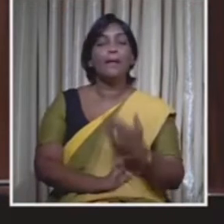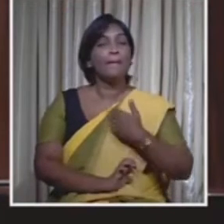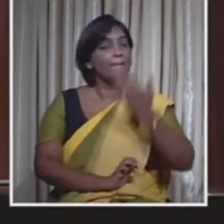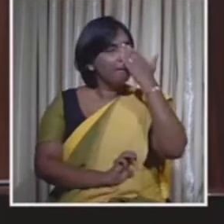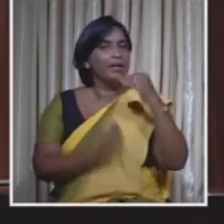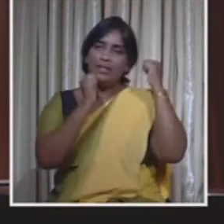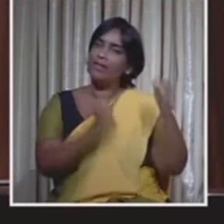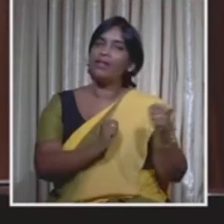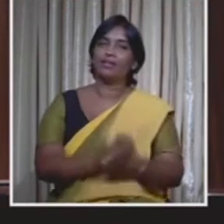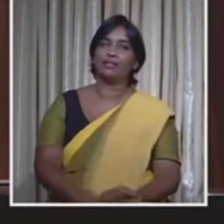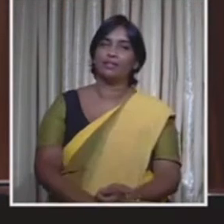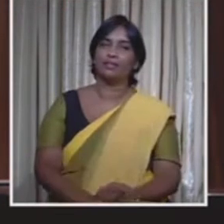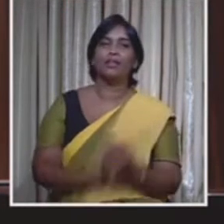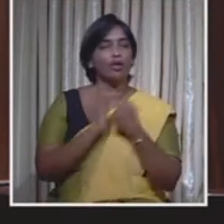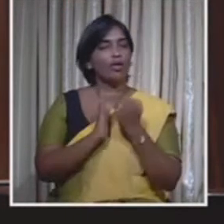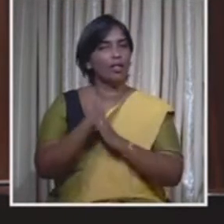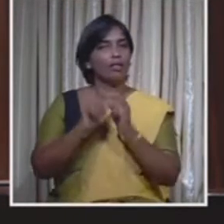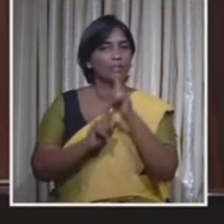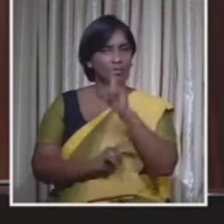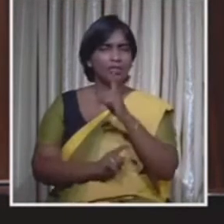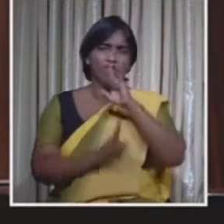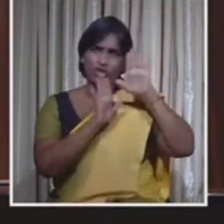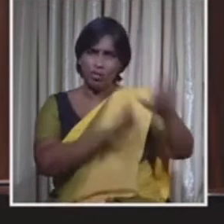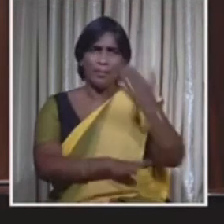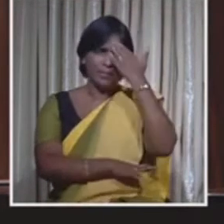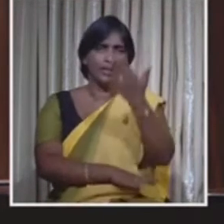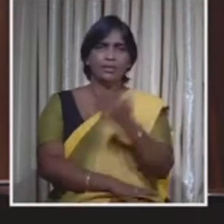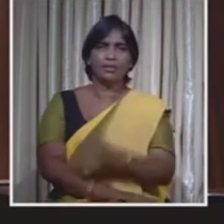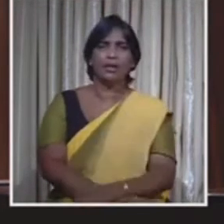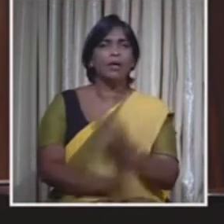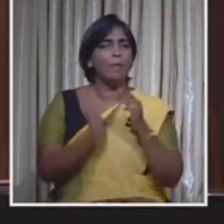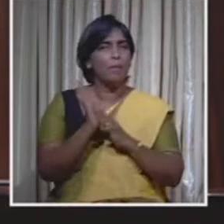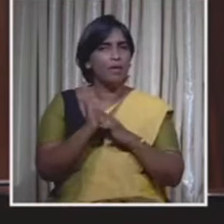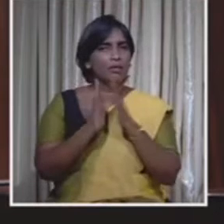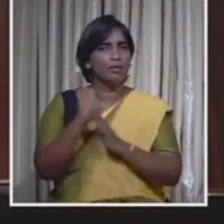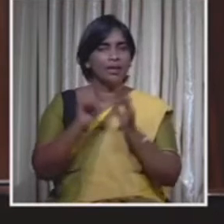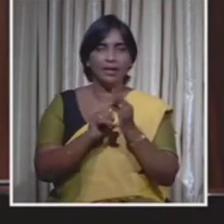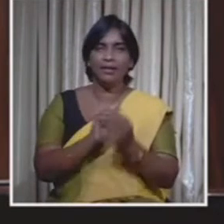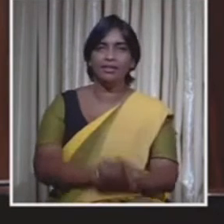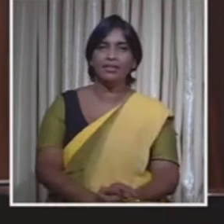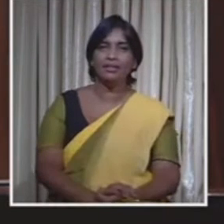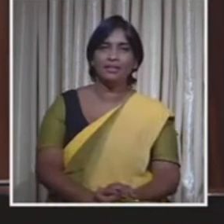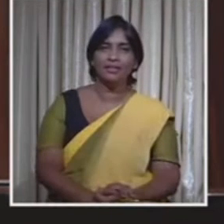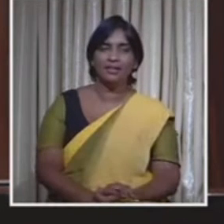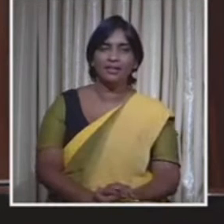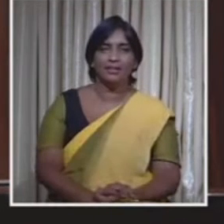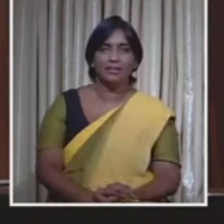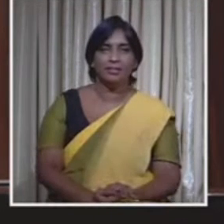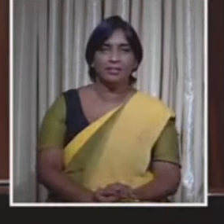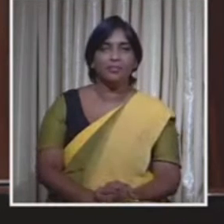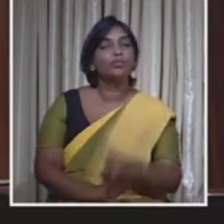වෙන්න ගරුමතුමා කතා කරා ඉස්සෙල්ලා කරන ගරුමතුමනි අනුෂ මන්ත්‍රීතුමා කරුණාකරලා වාඩි වෙන්න